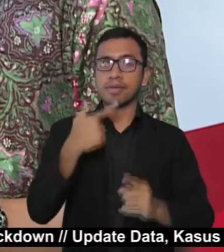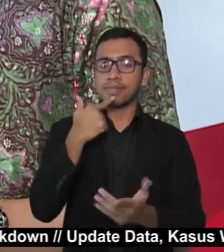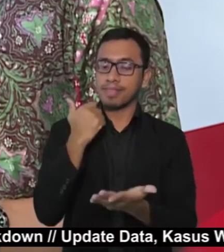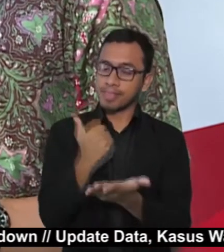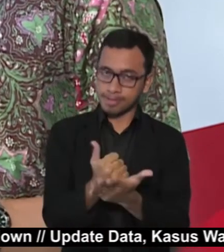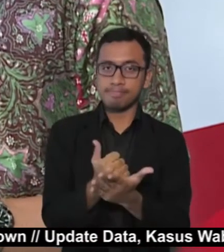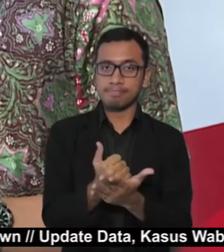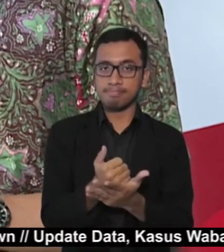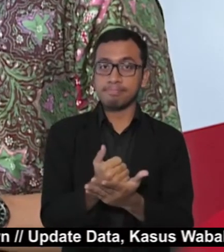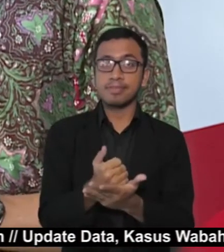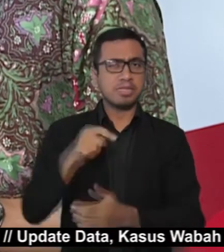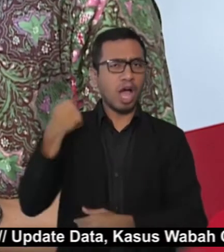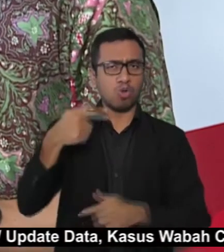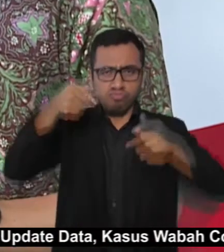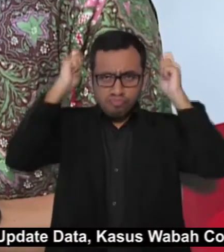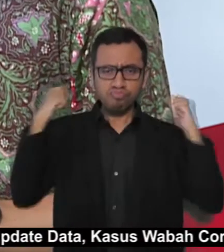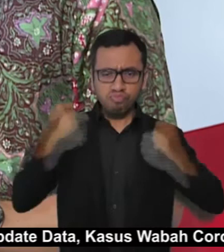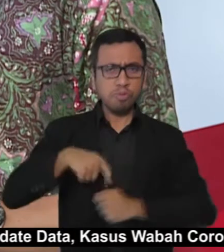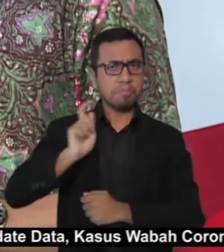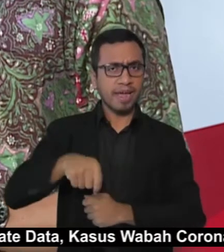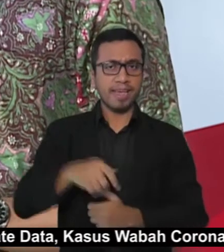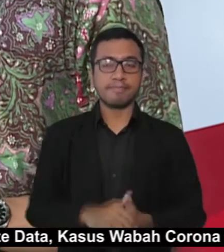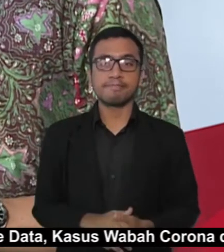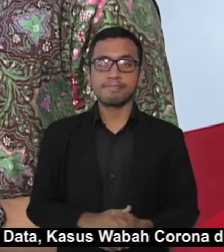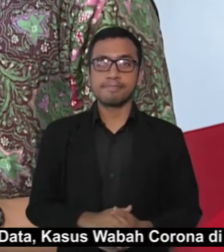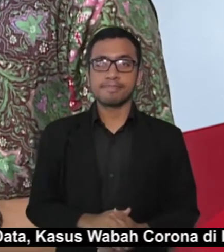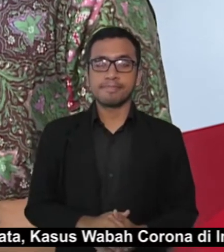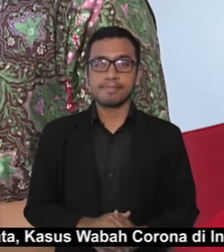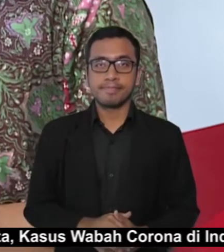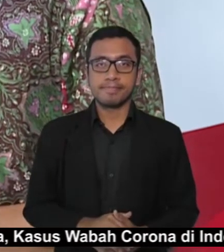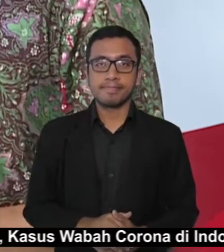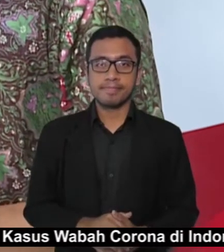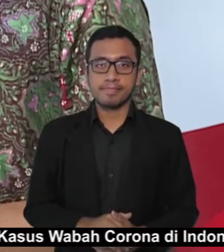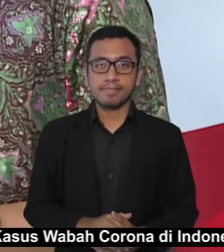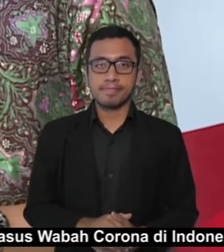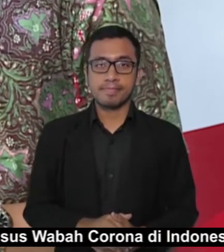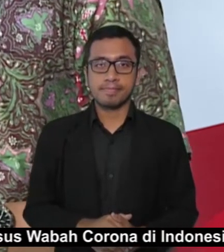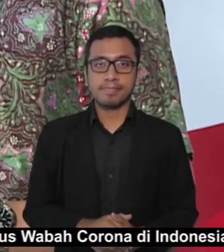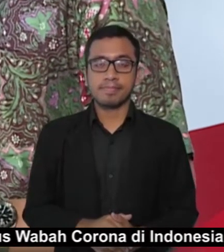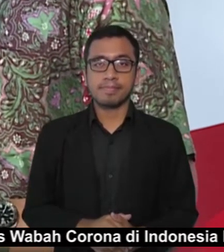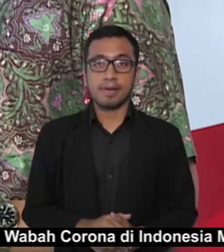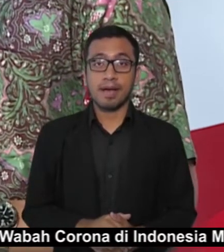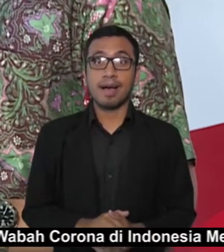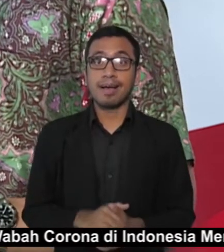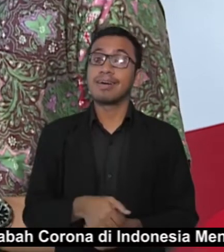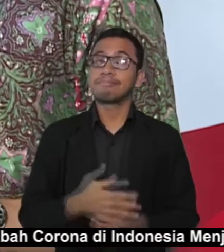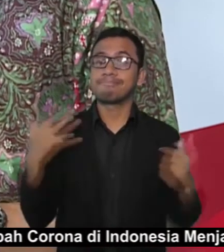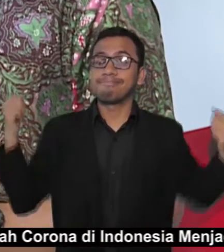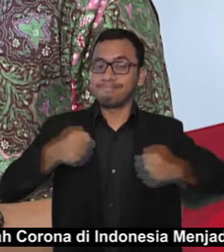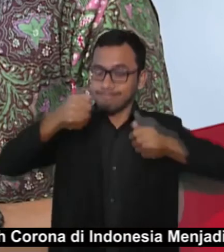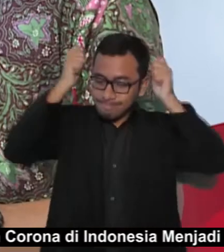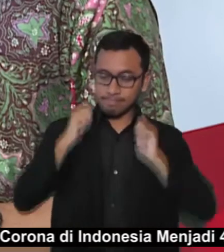pelindung diri yang tepat guna kita semuanya akan bisa menghemat tetapi tetap terlindung dari risiko